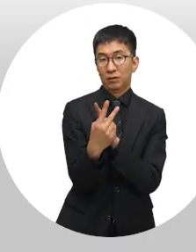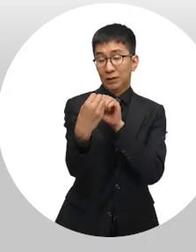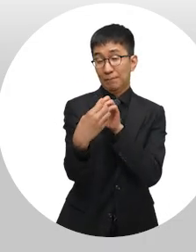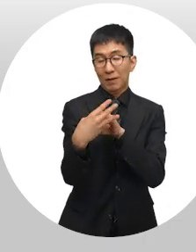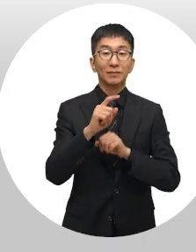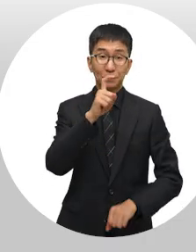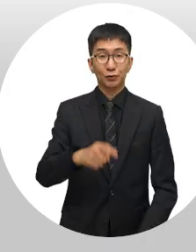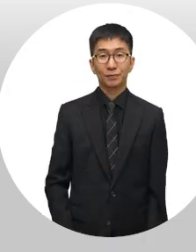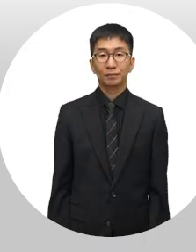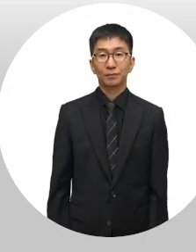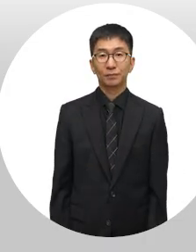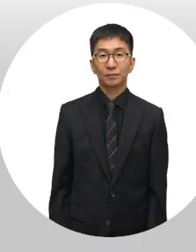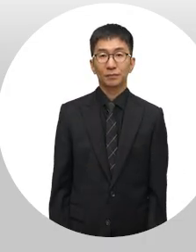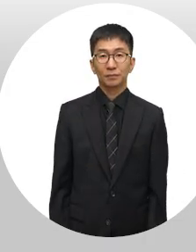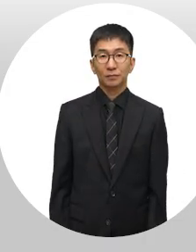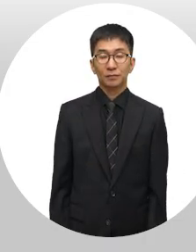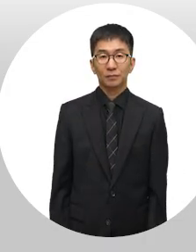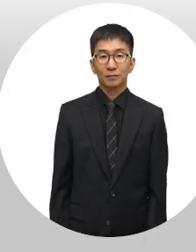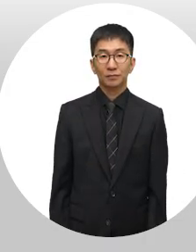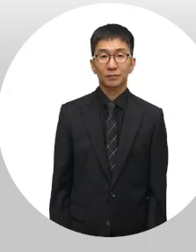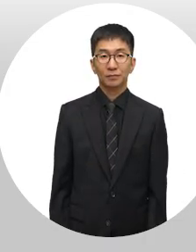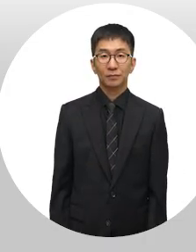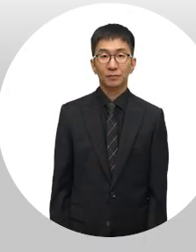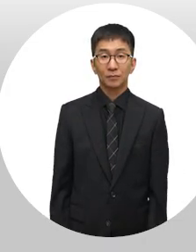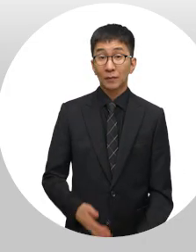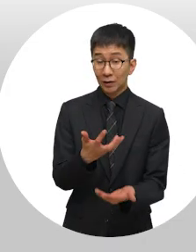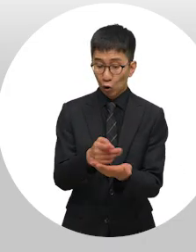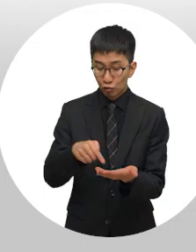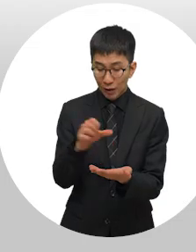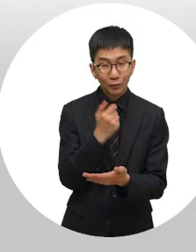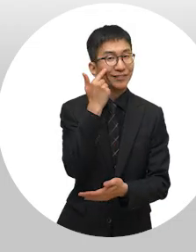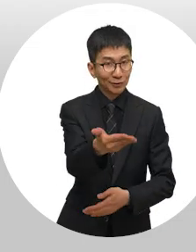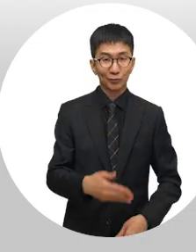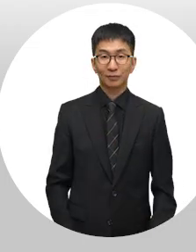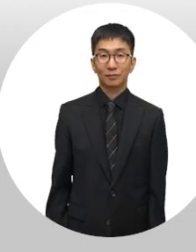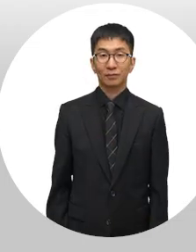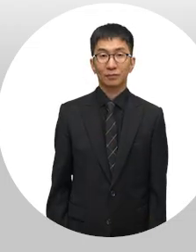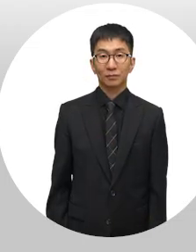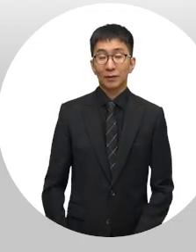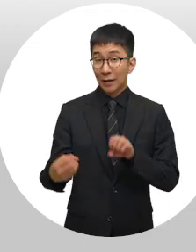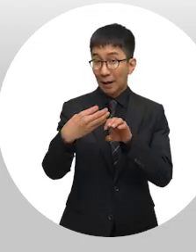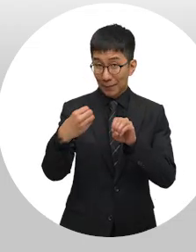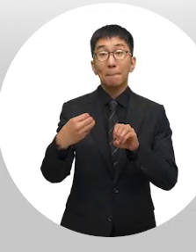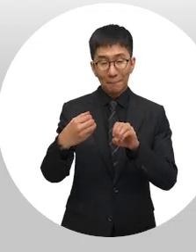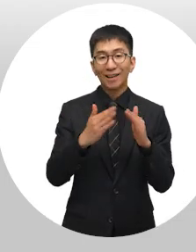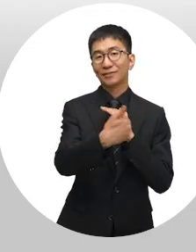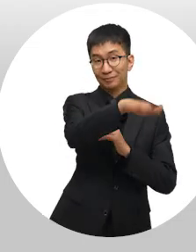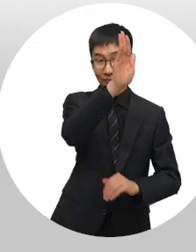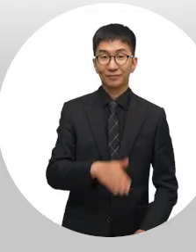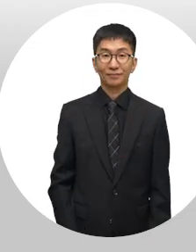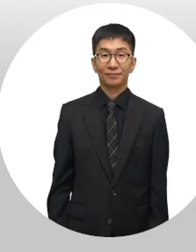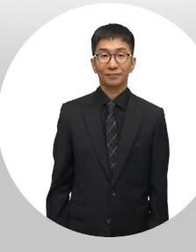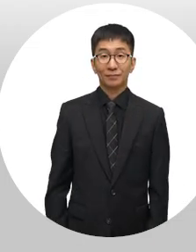10분 내외로 질문에 답변하는 방식으로 면접이 진행됩니다. 서류에 기반한 면접 질문이 이루어지며 답변을 마친 후